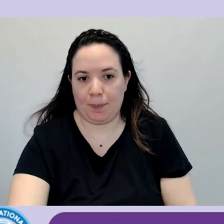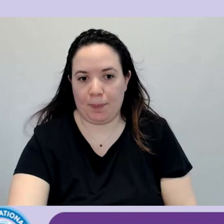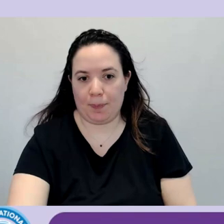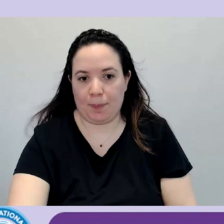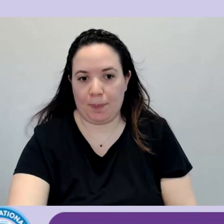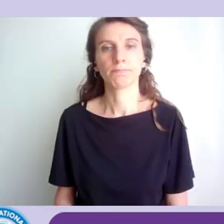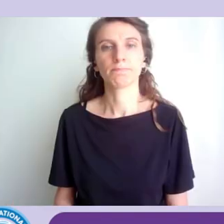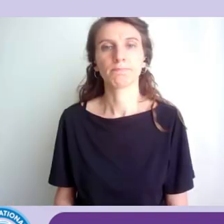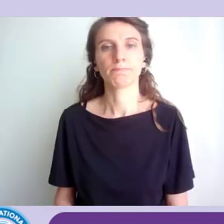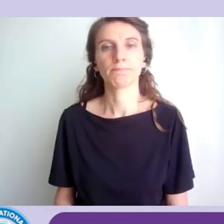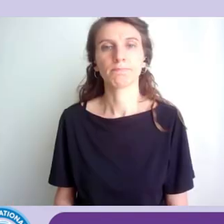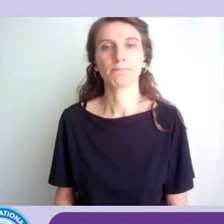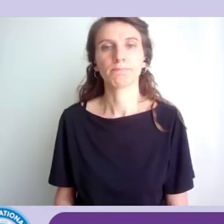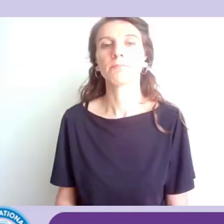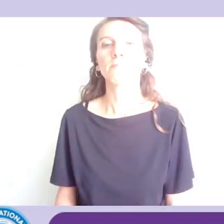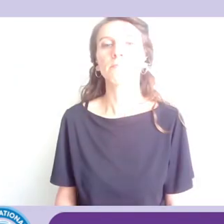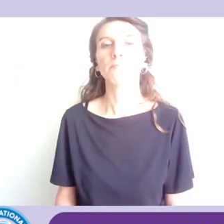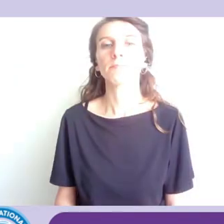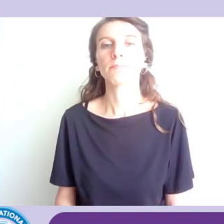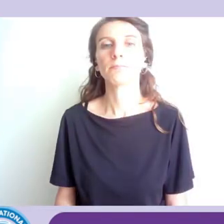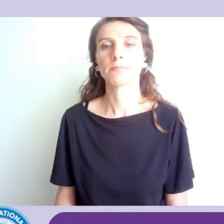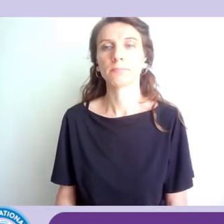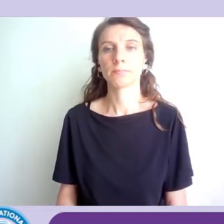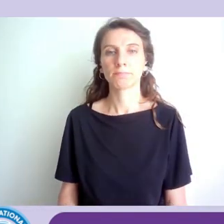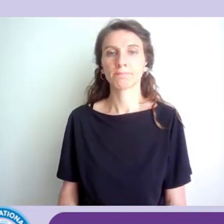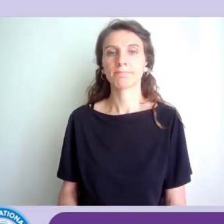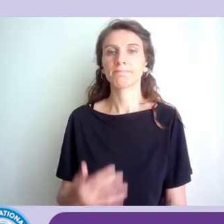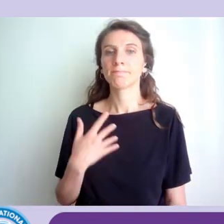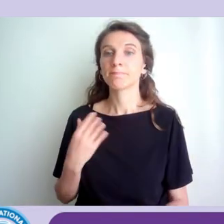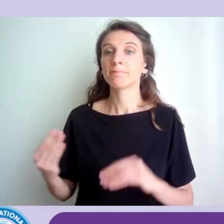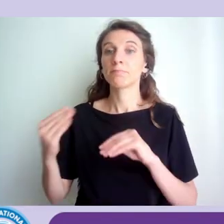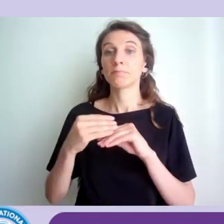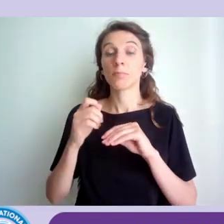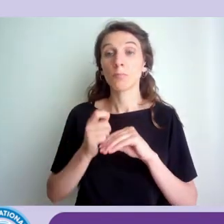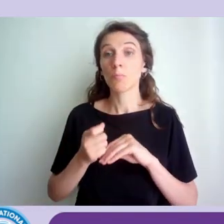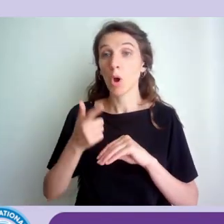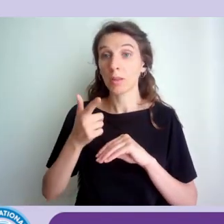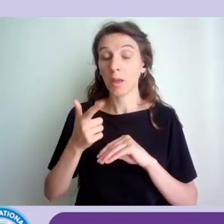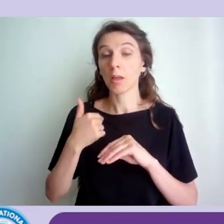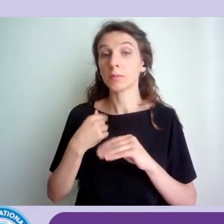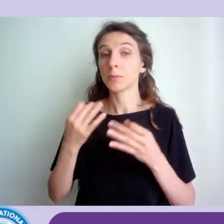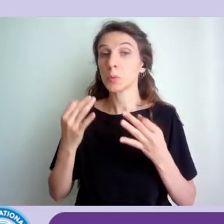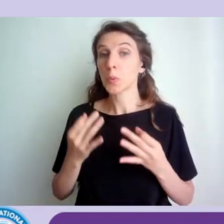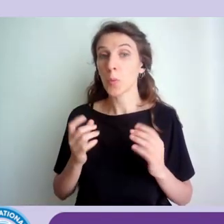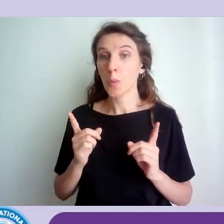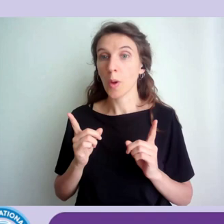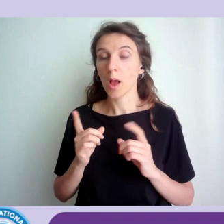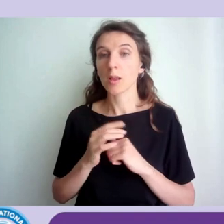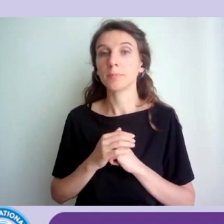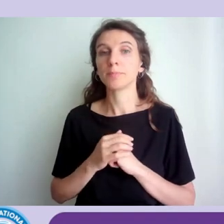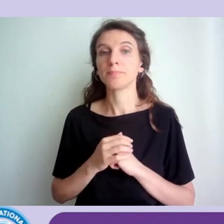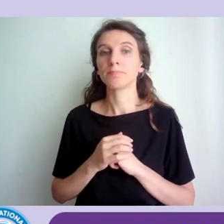altri aspetti eh altri aspetti importanti sicuramente sono come già